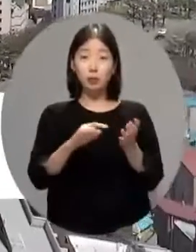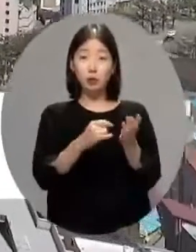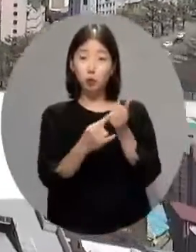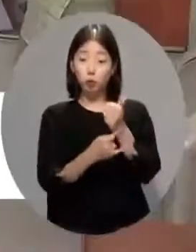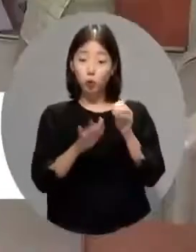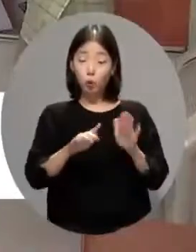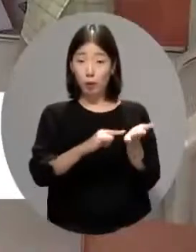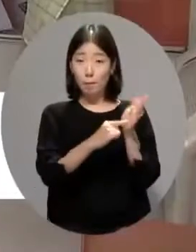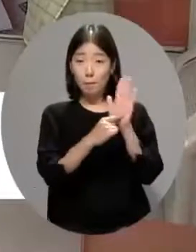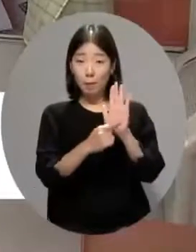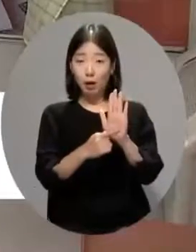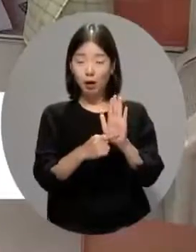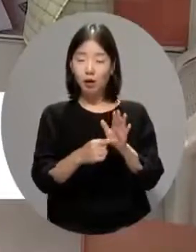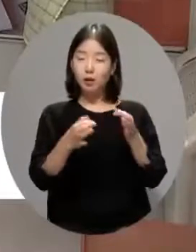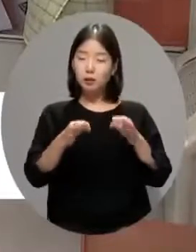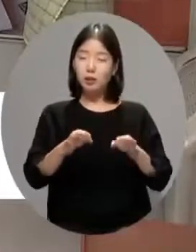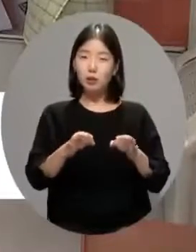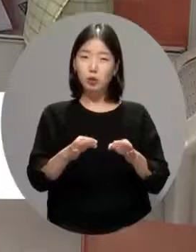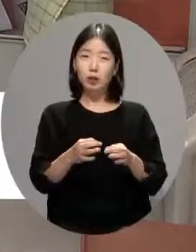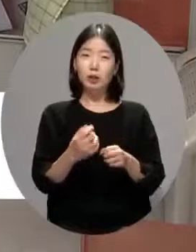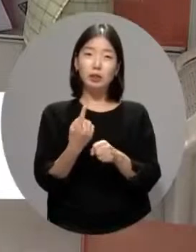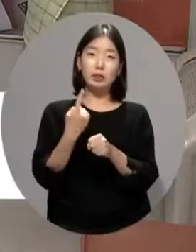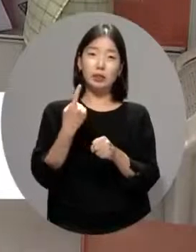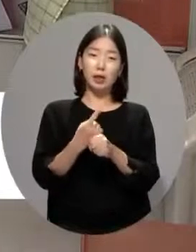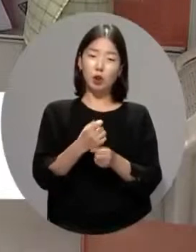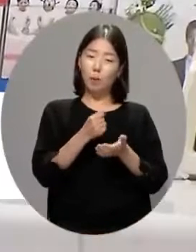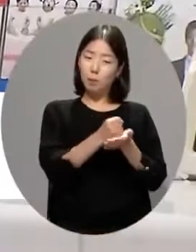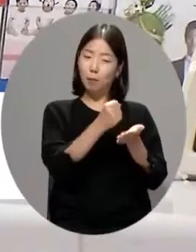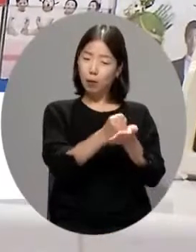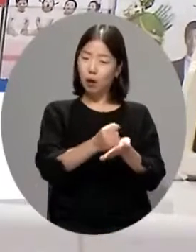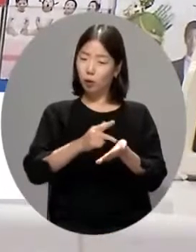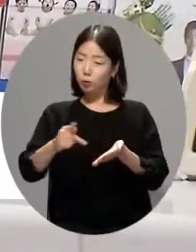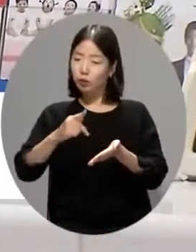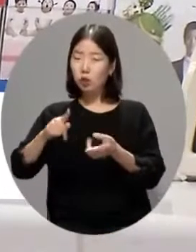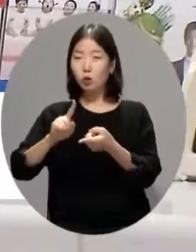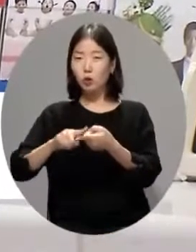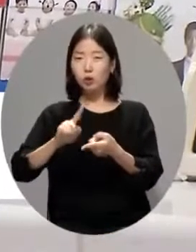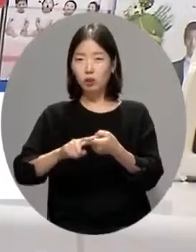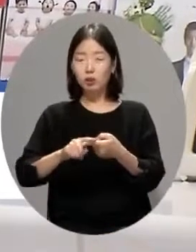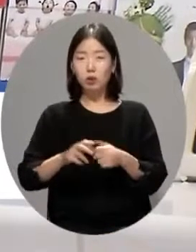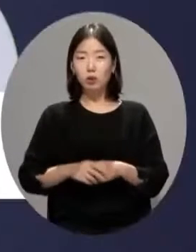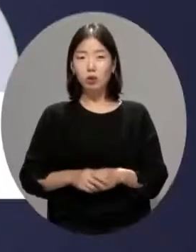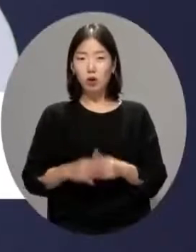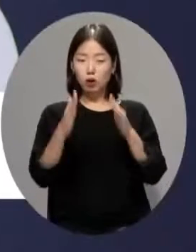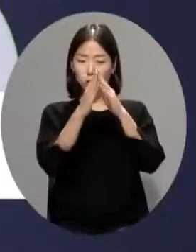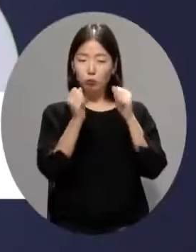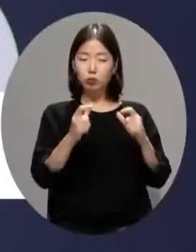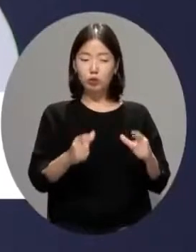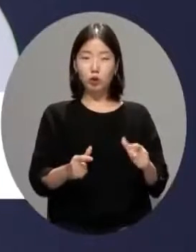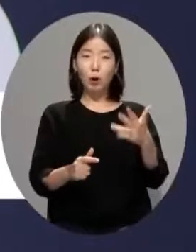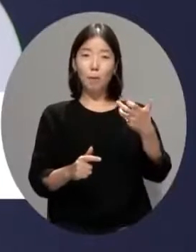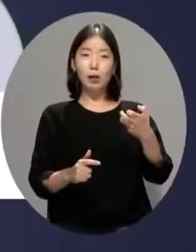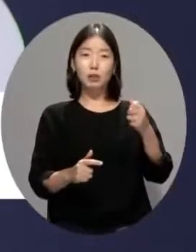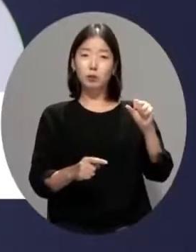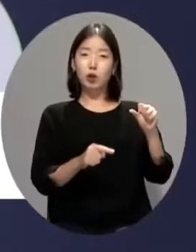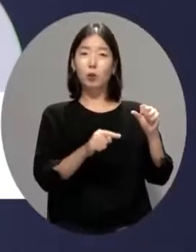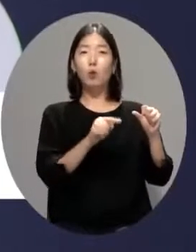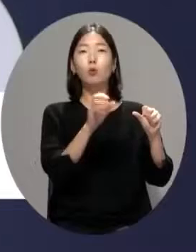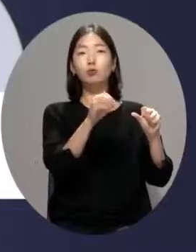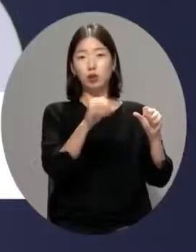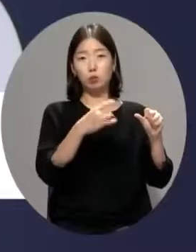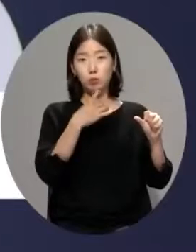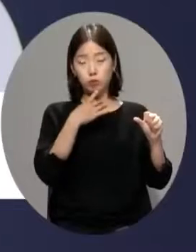오늘 발표한 국내 은행권의 지난해 수신 대비 여신 기울인 예대 유리 전북 의 경우 8 10.5% 에